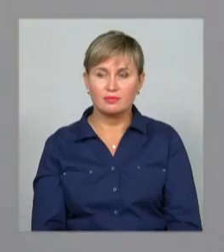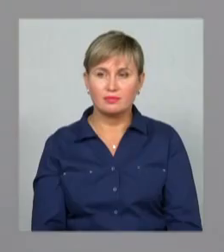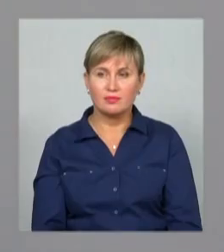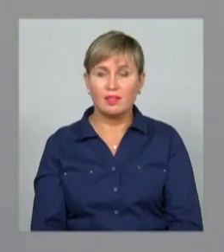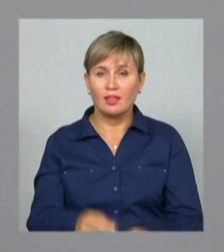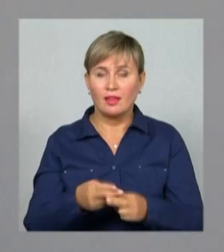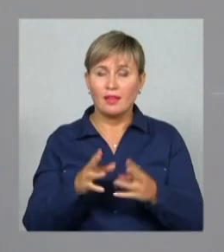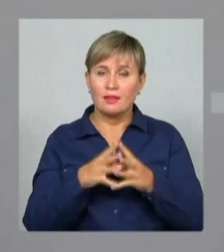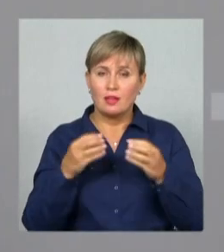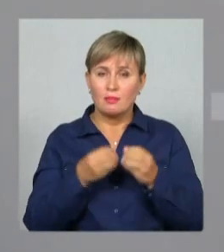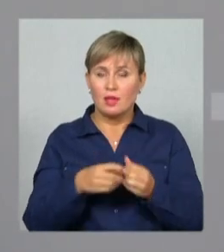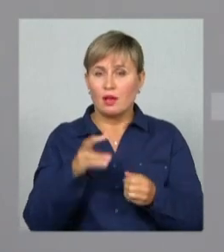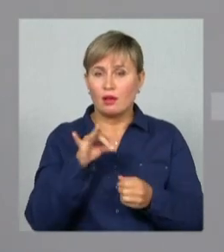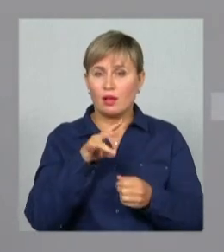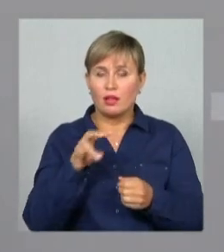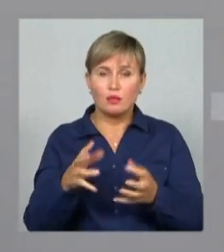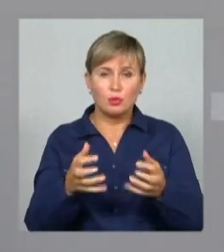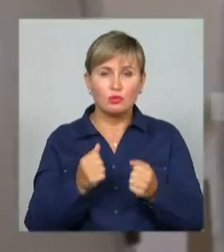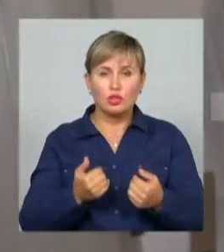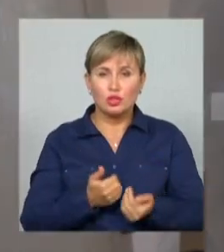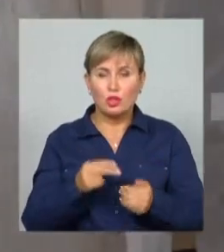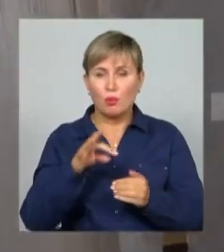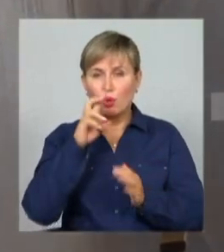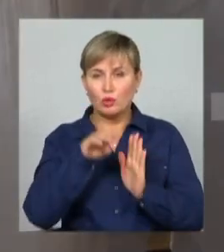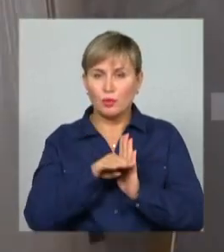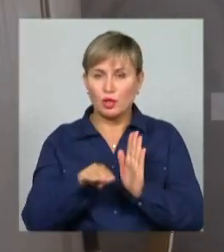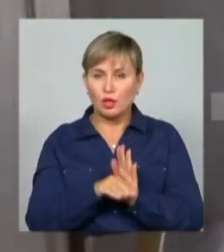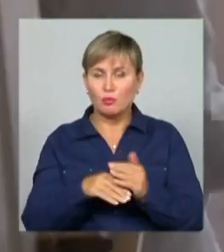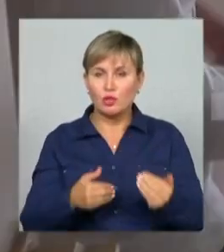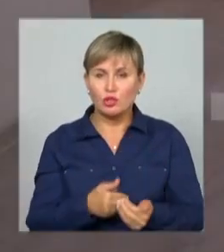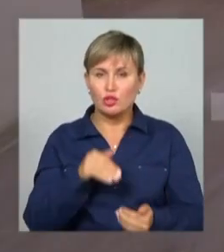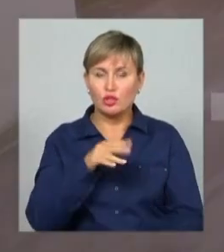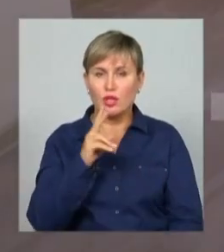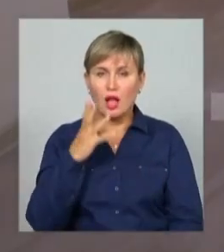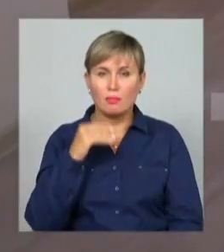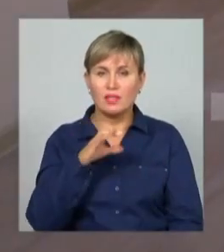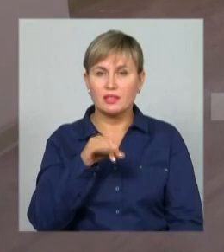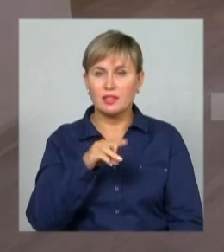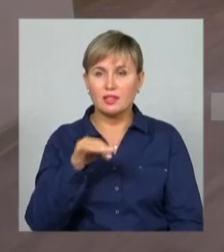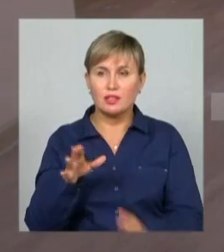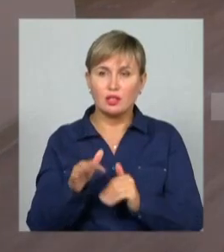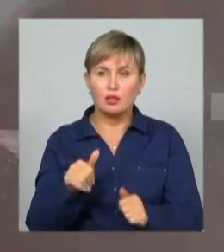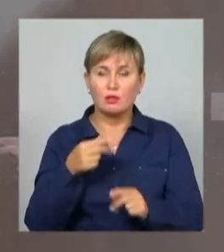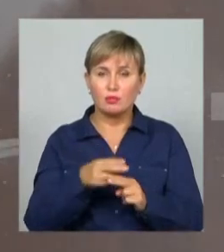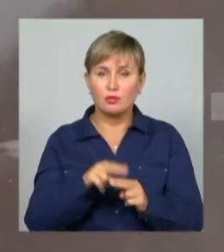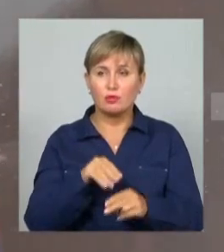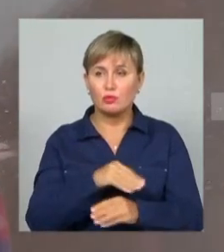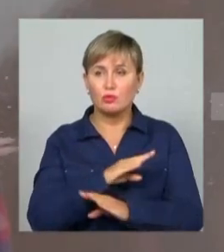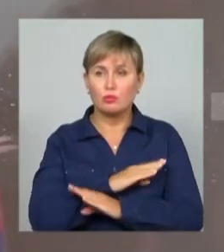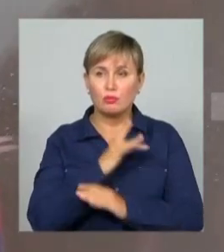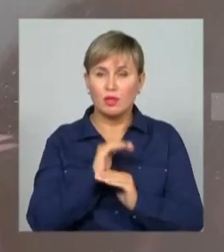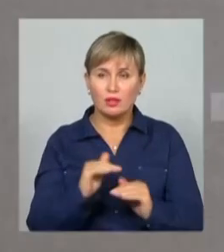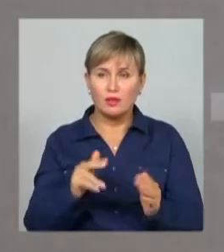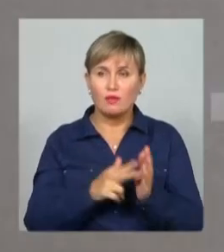А это уже семья Курлан Кадыркуловой. Она получила жилье по госпрограмме в жилом комплексе «Алма-Сити-5». После того, как не стала супругом, многодетная